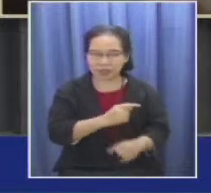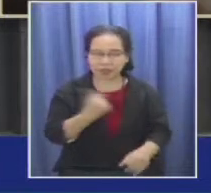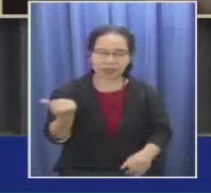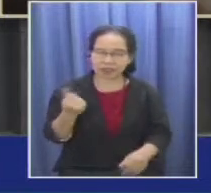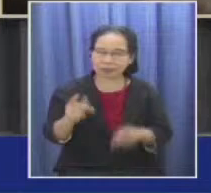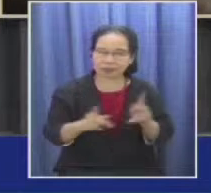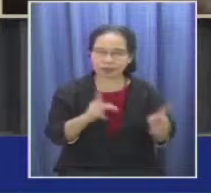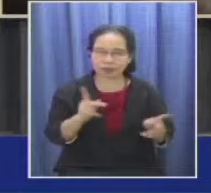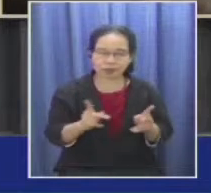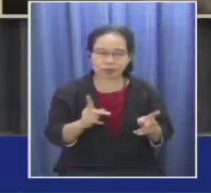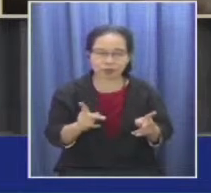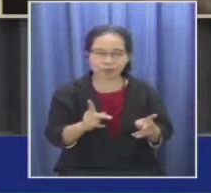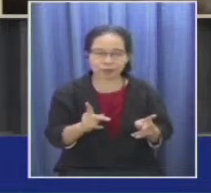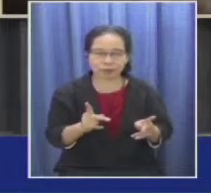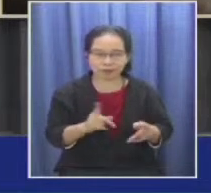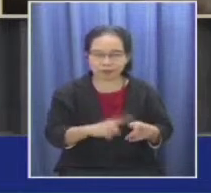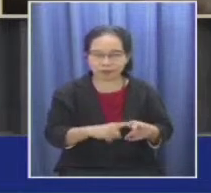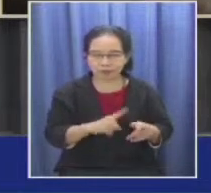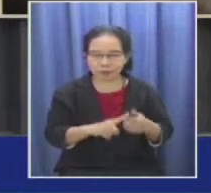yɛmmoa nyina